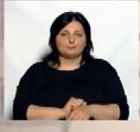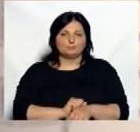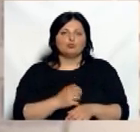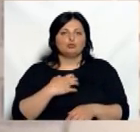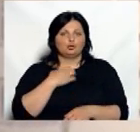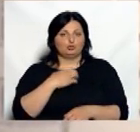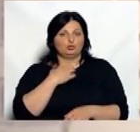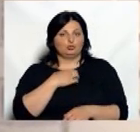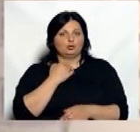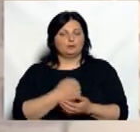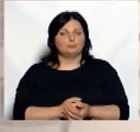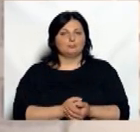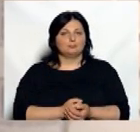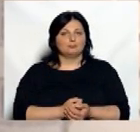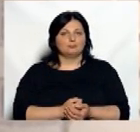შიში